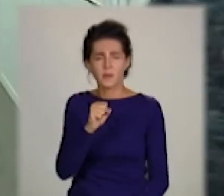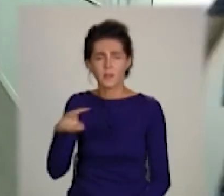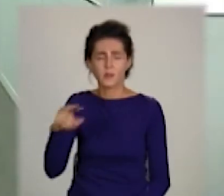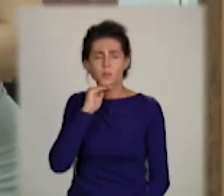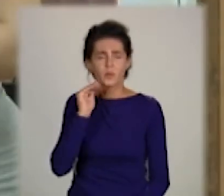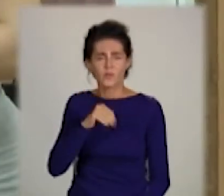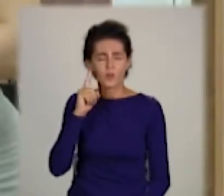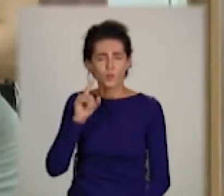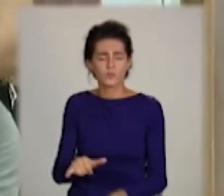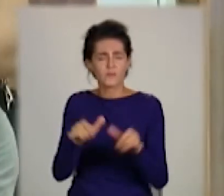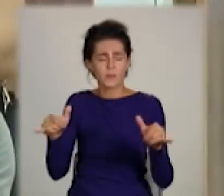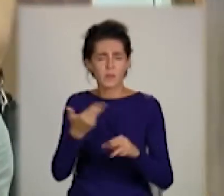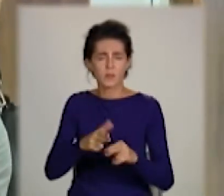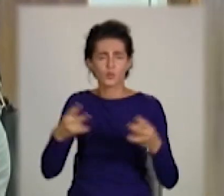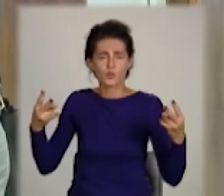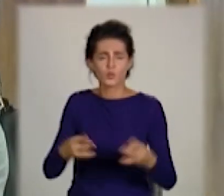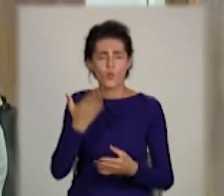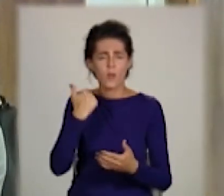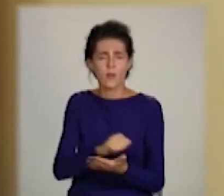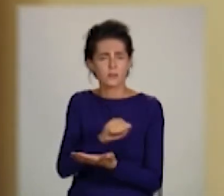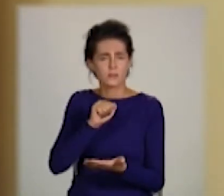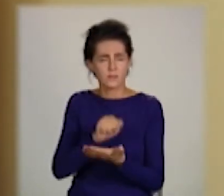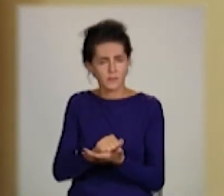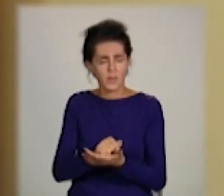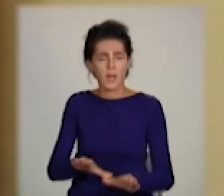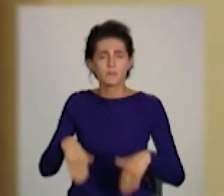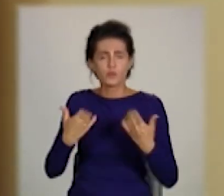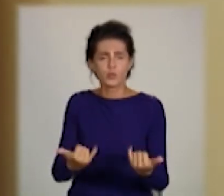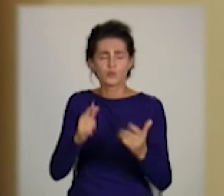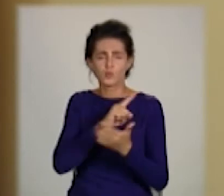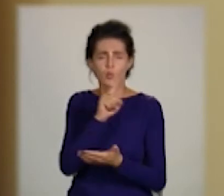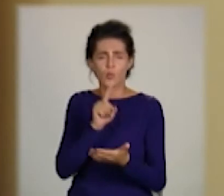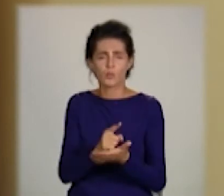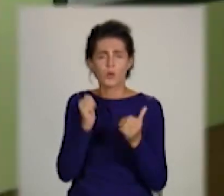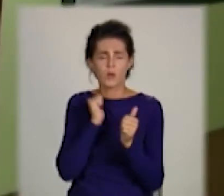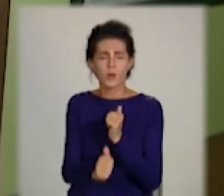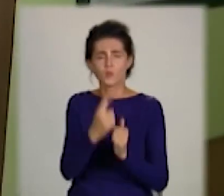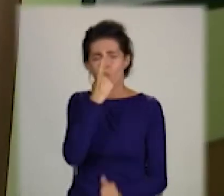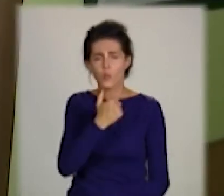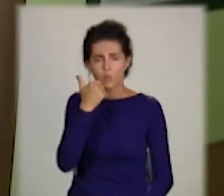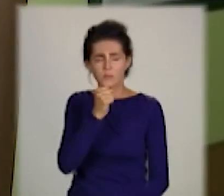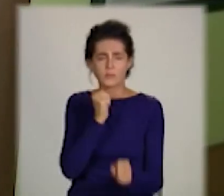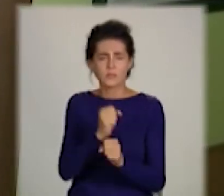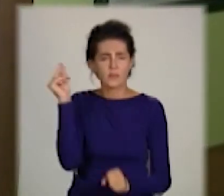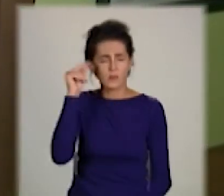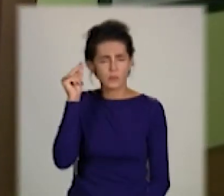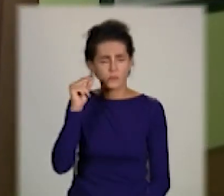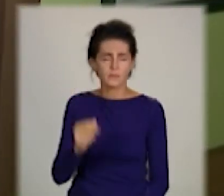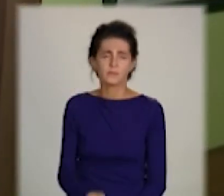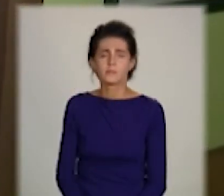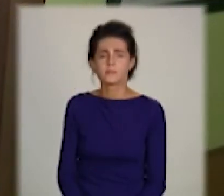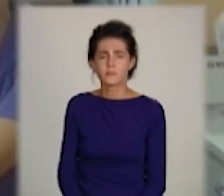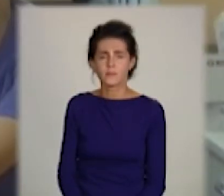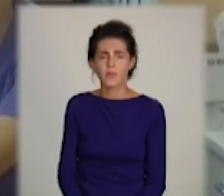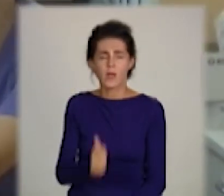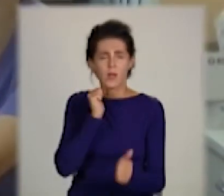професійного розвитку, які необхідні для атестації. Адже нині вони зобов'язані щороку проходити навчання. За